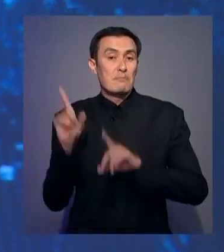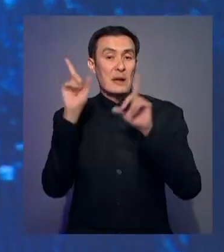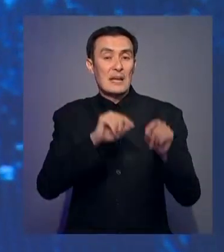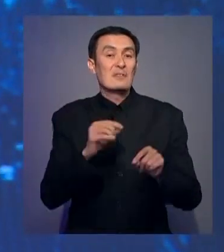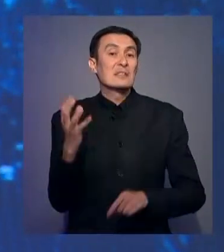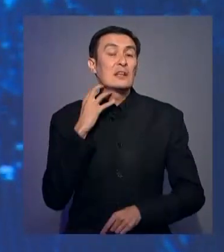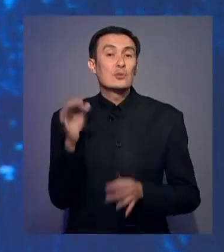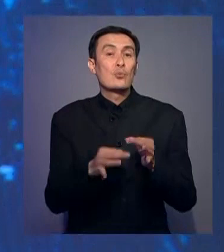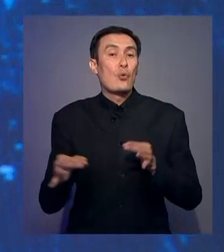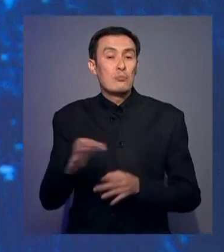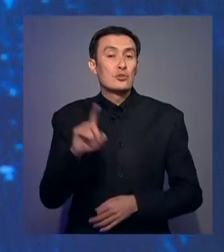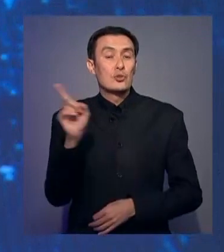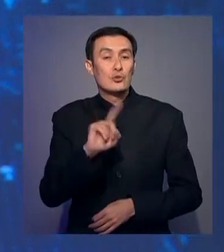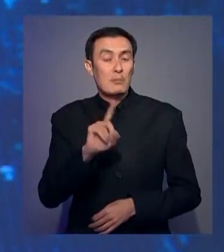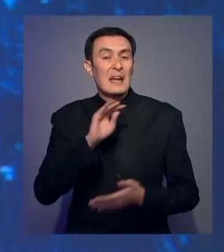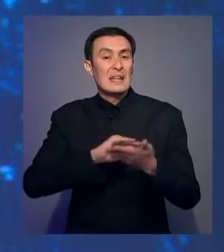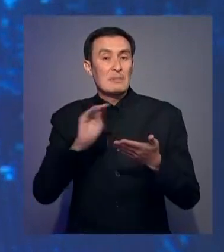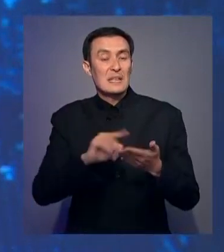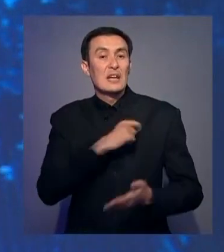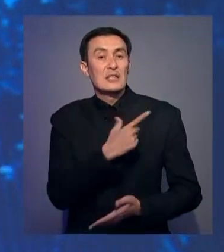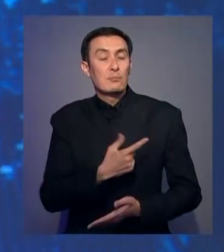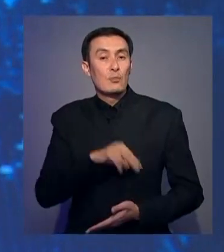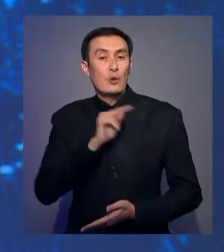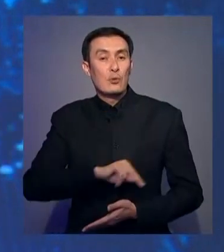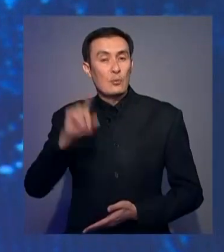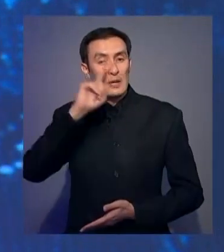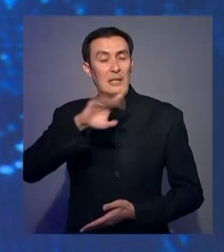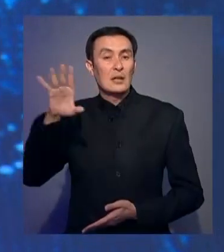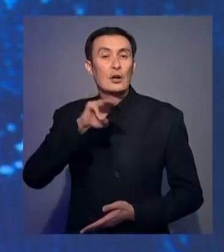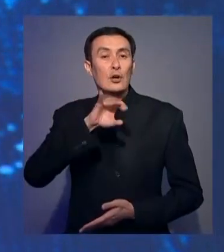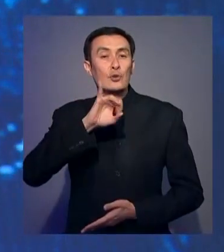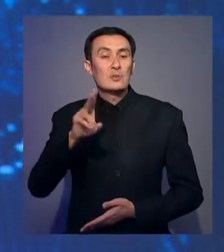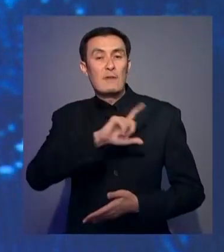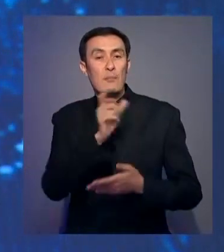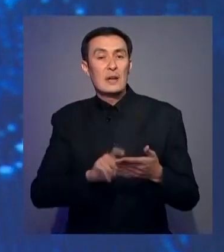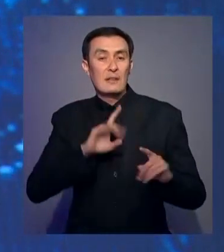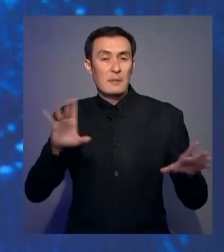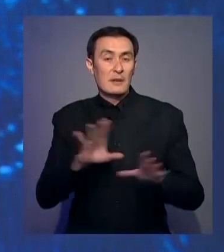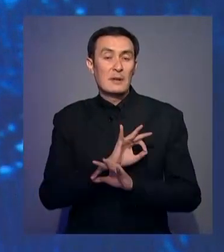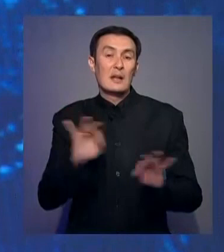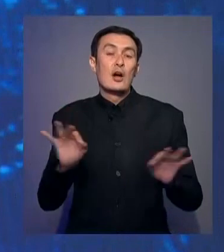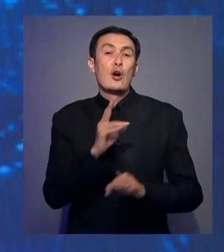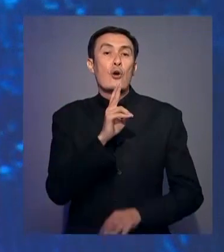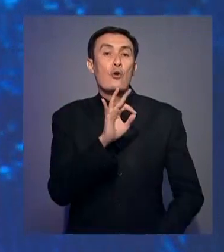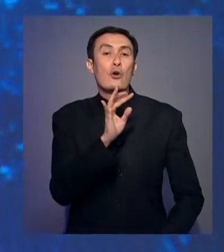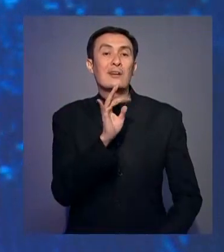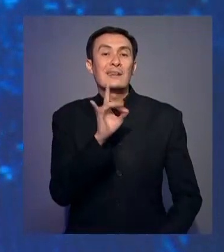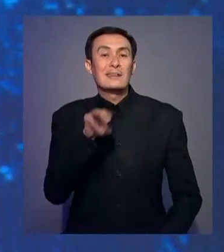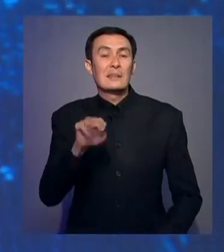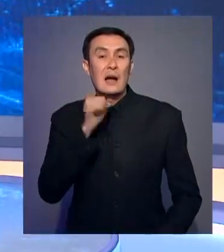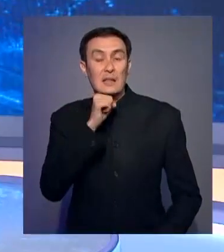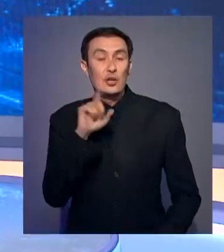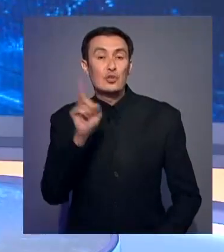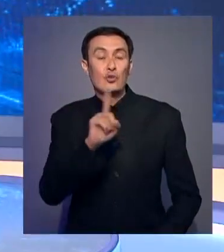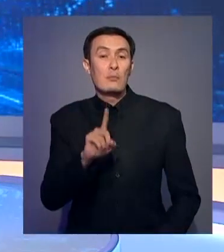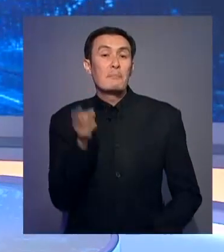поехать в Кызылординскую область, чтобы написать дипломную работу про легендарного тюркского поэта-песенника и композитора Коркыта Ата.